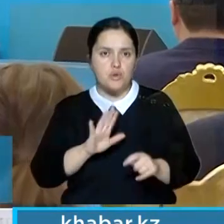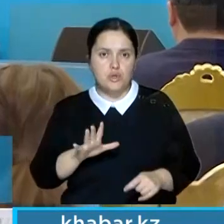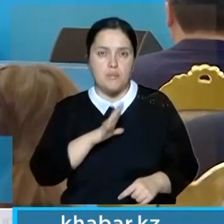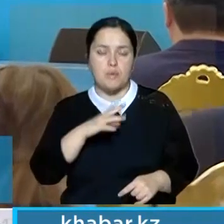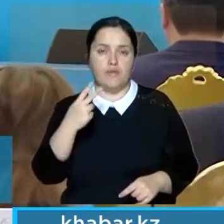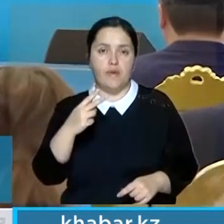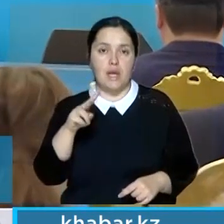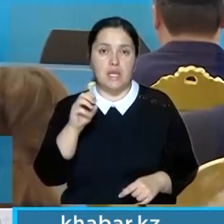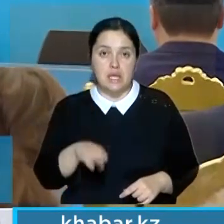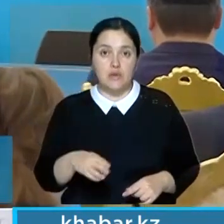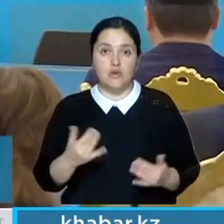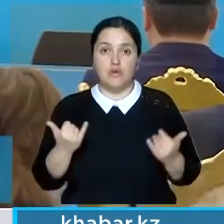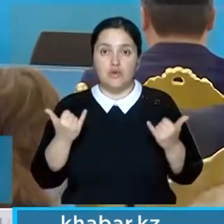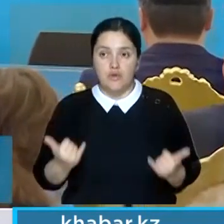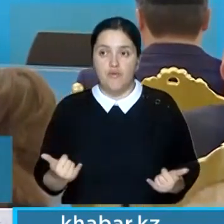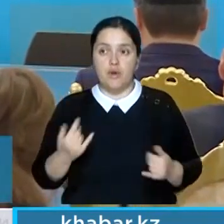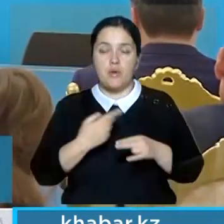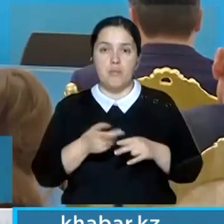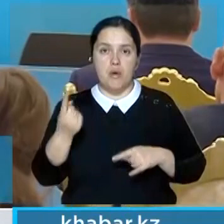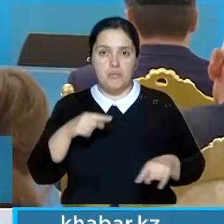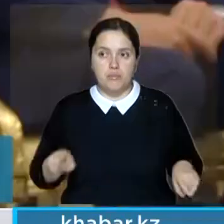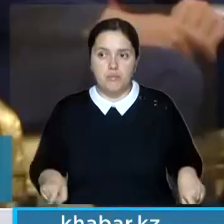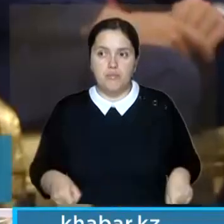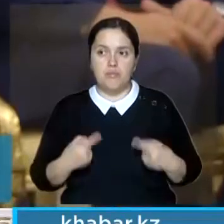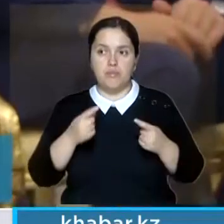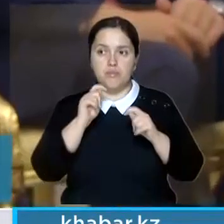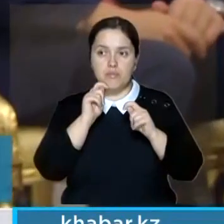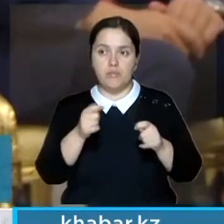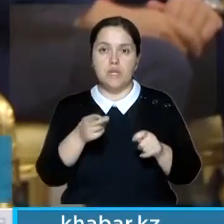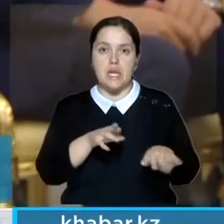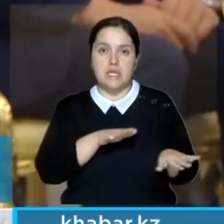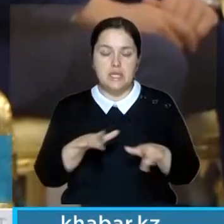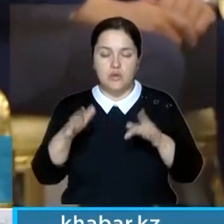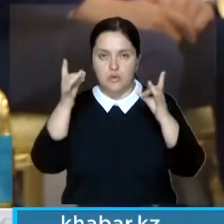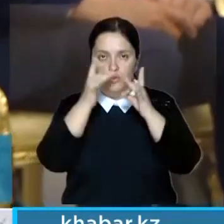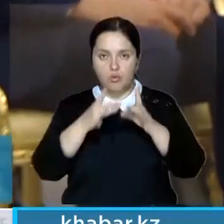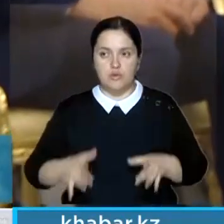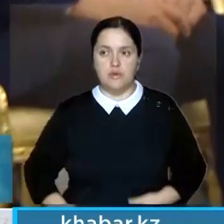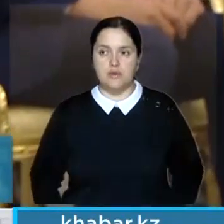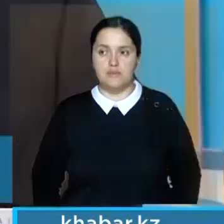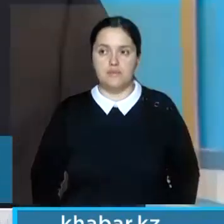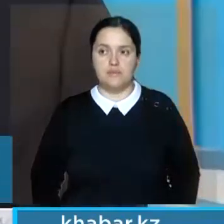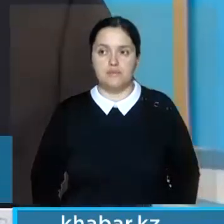20 лет. И вот сегодня президент возродил эту награду для деятелей культуры.